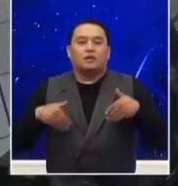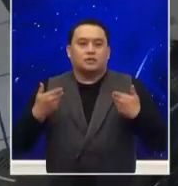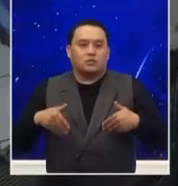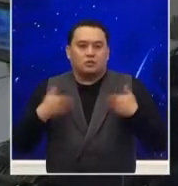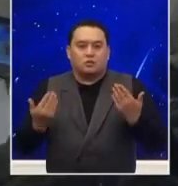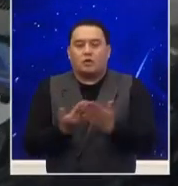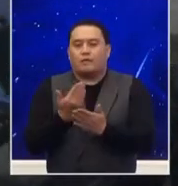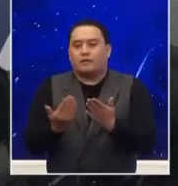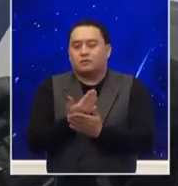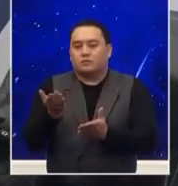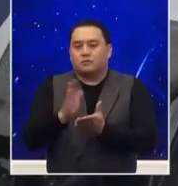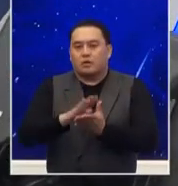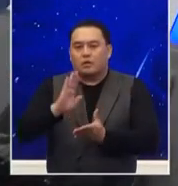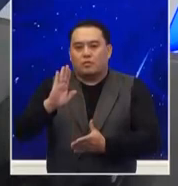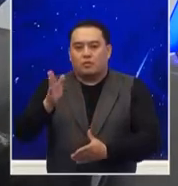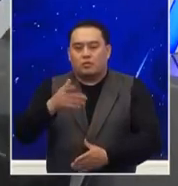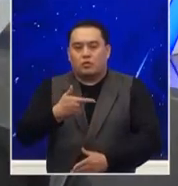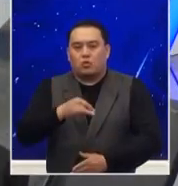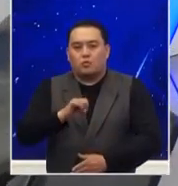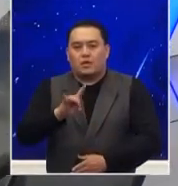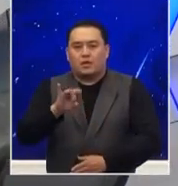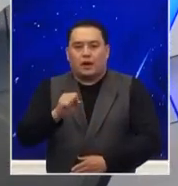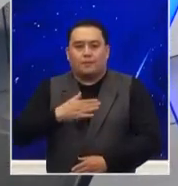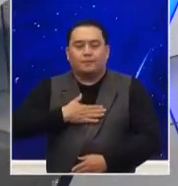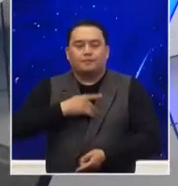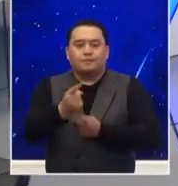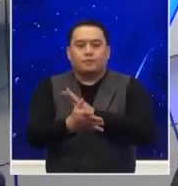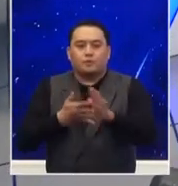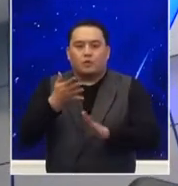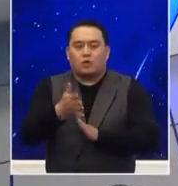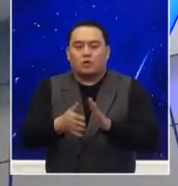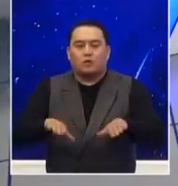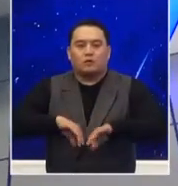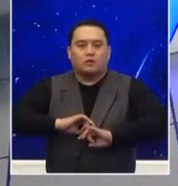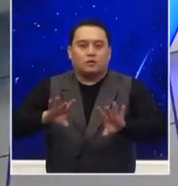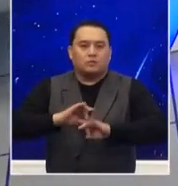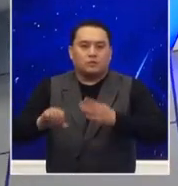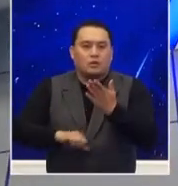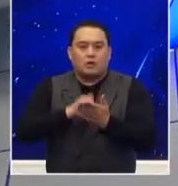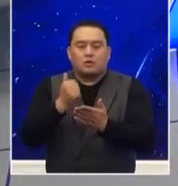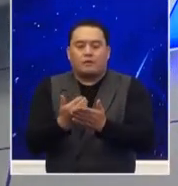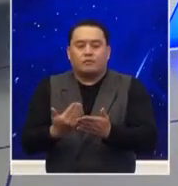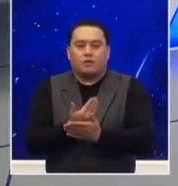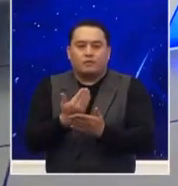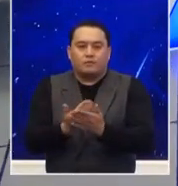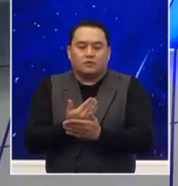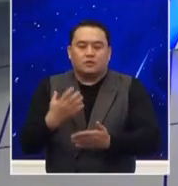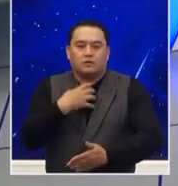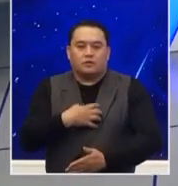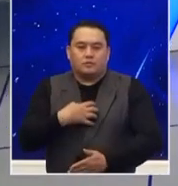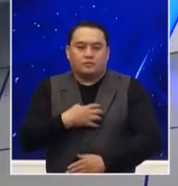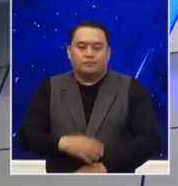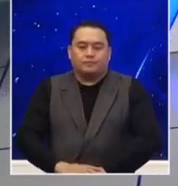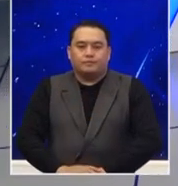Здравствуйте! В эфире телеканала ЖТСУ выпуск вечерних новостей. В студии Гульмира Тимиргалиева. Сурдоперевод обеспечивает Марат Джумабеков. И в